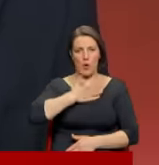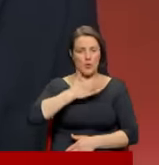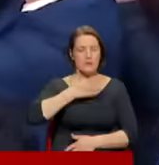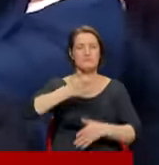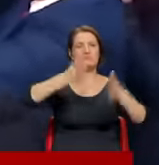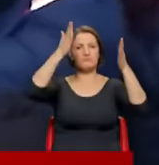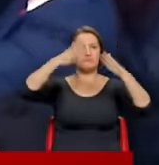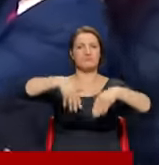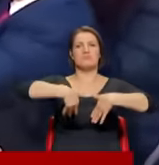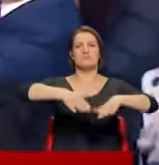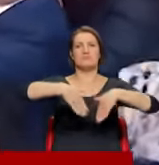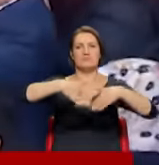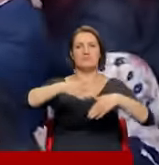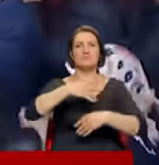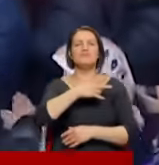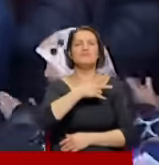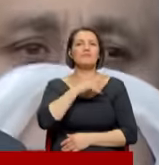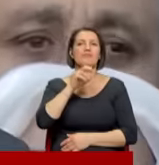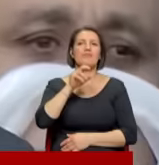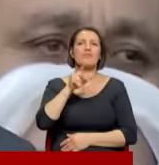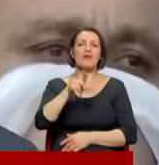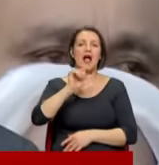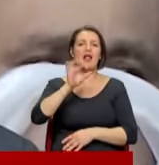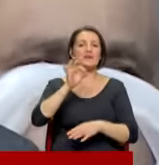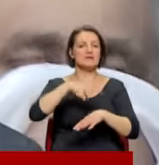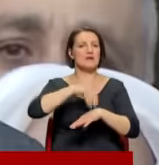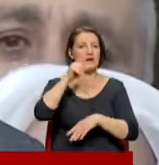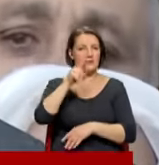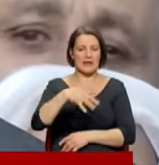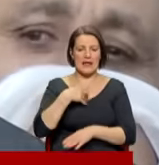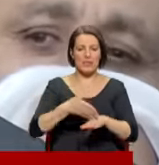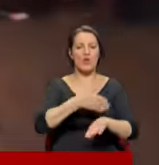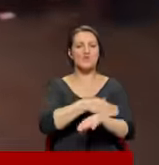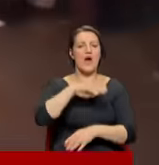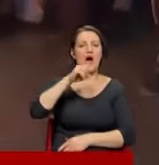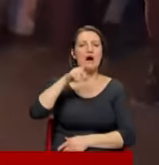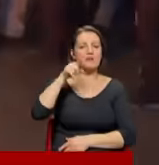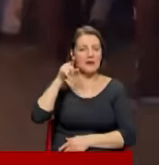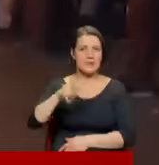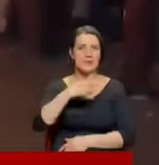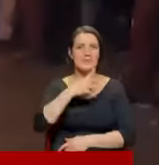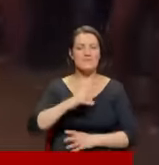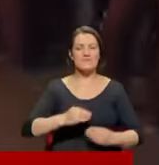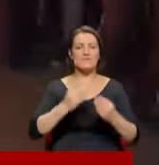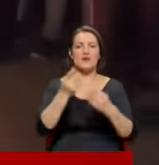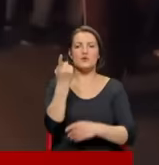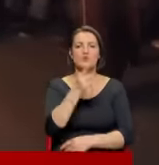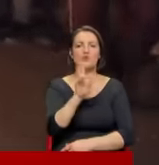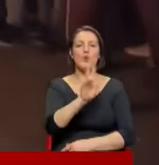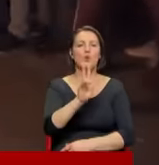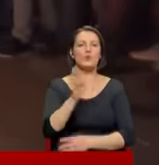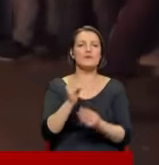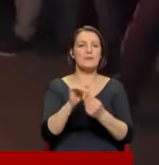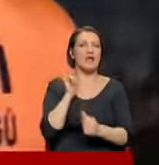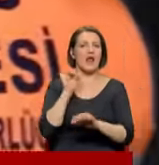Altındağ'da AK Partili Belediye Başkanı Veysel Tiryaki'nin kendinden önceki AK Partili Başkanı Asım Balcı'nın verdiği %30 zammı